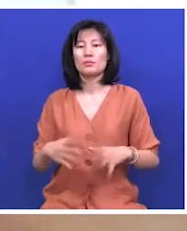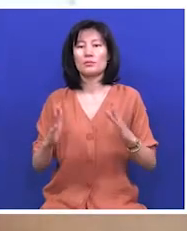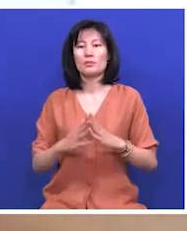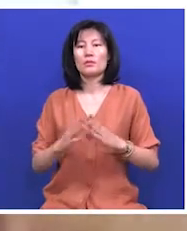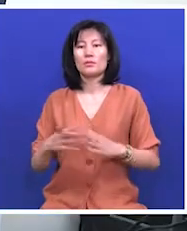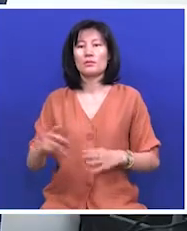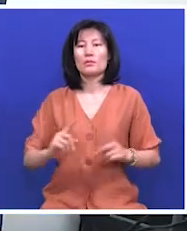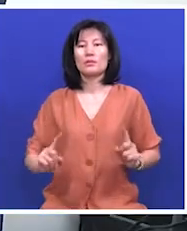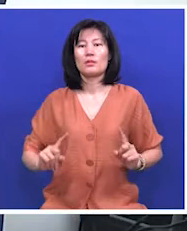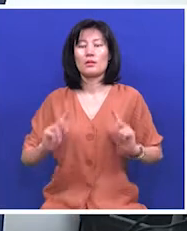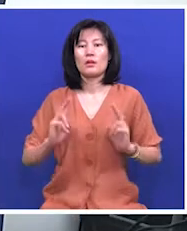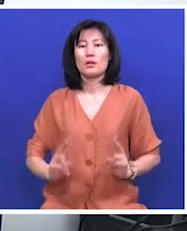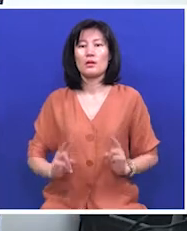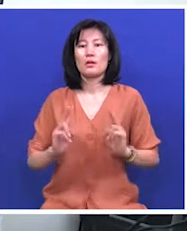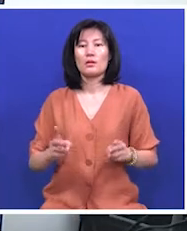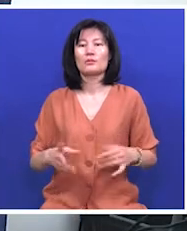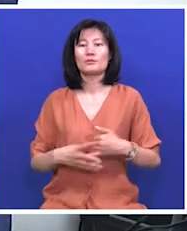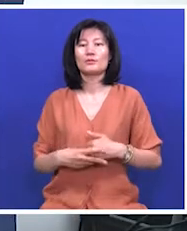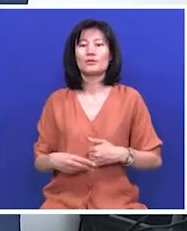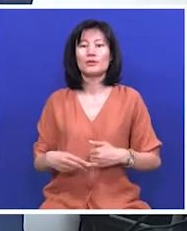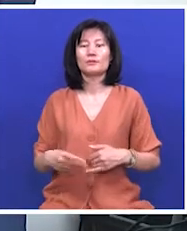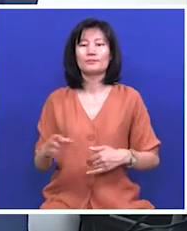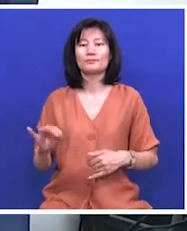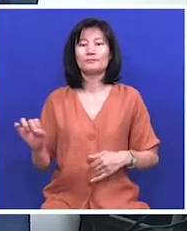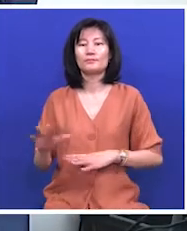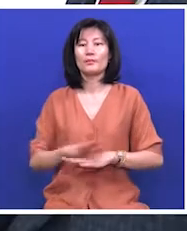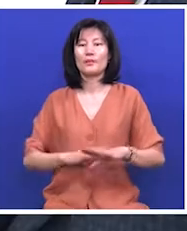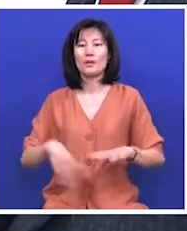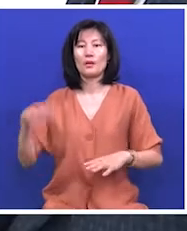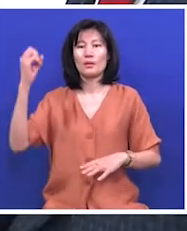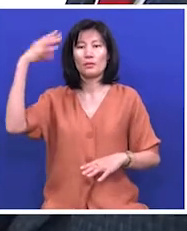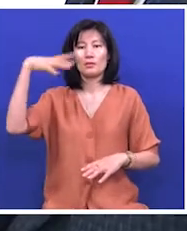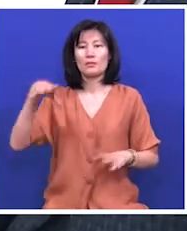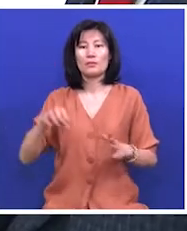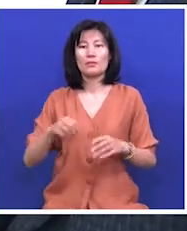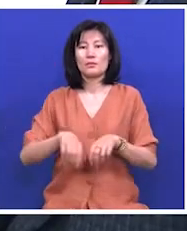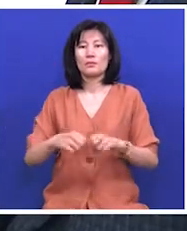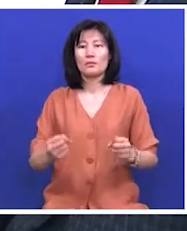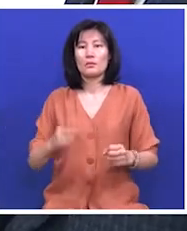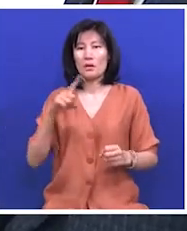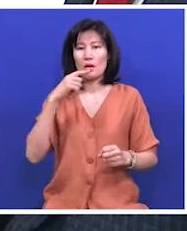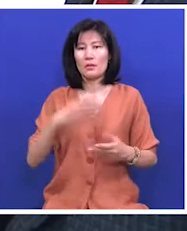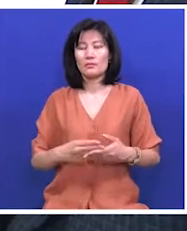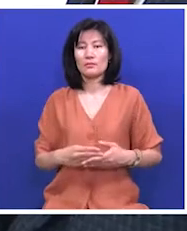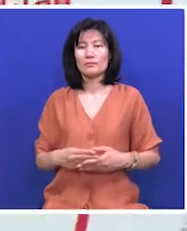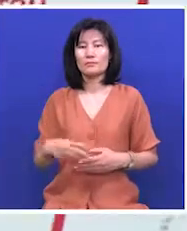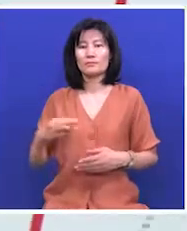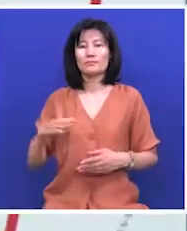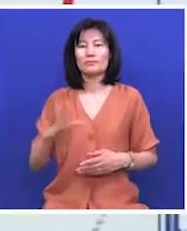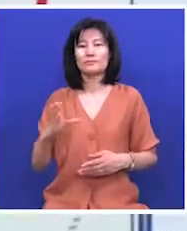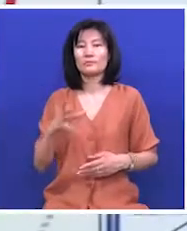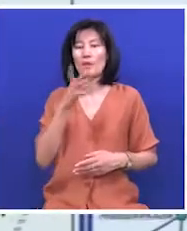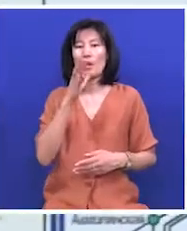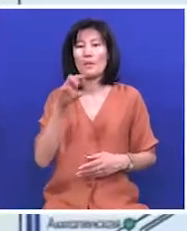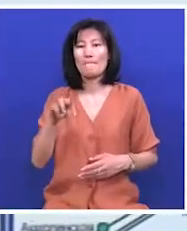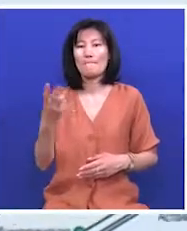байланысты тұрғындар қауіпсіздігін қамтамасыз ету мақсатында жергілікті жердегі 5 елді мекен электр қуатынан ажыратылғандығын айтады. Алайда